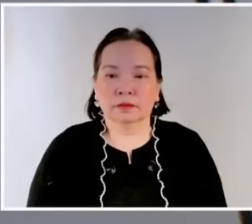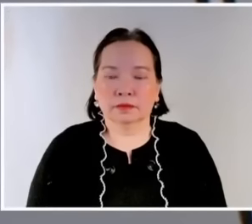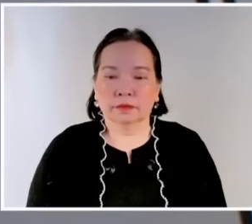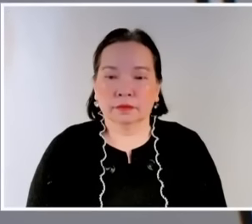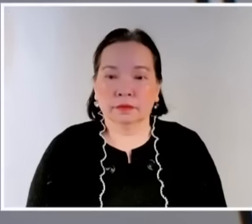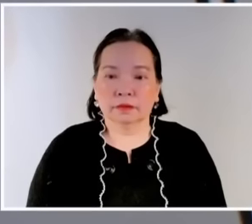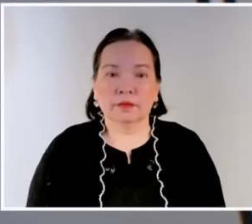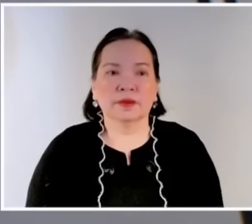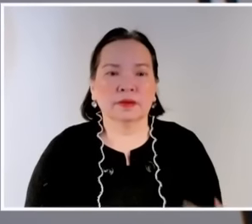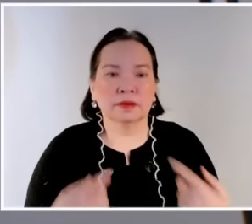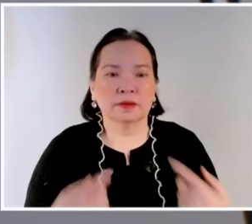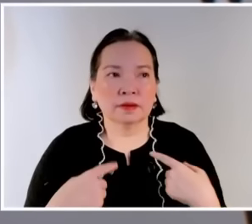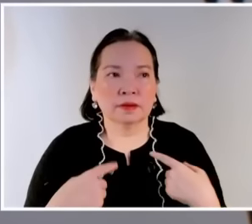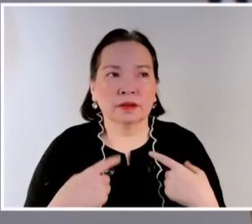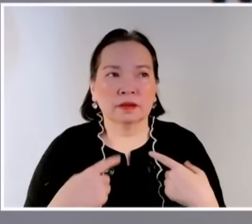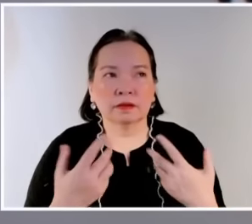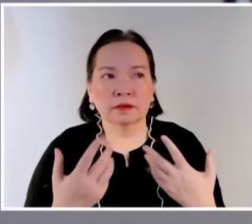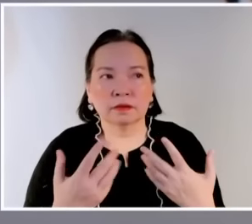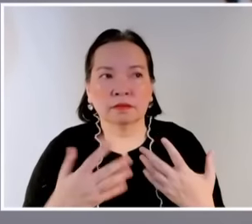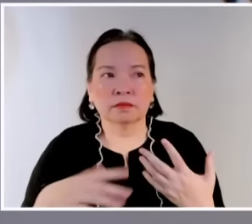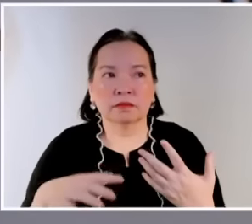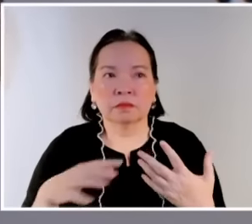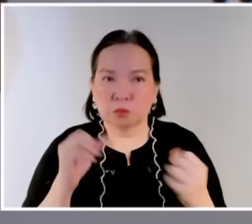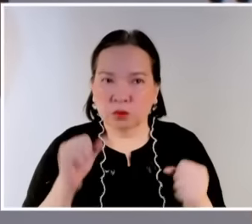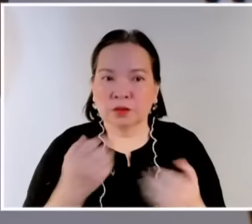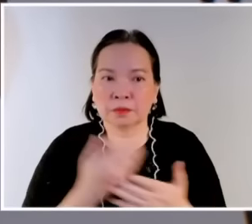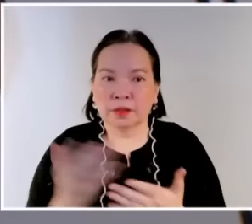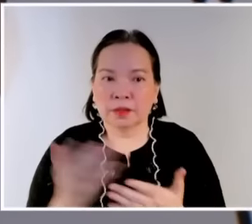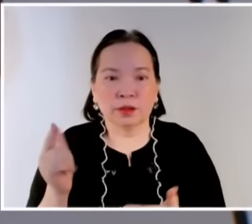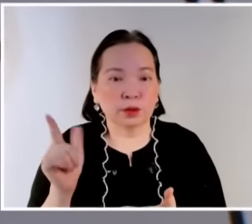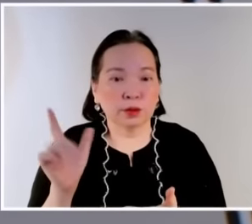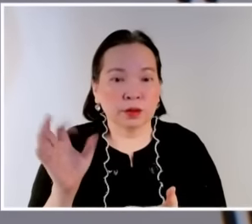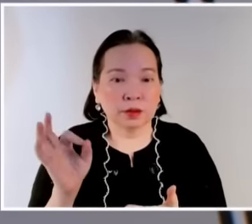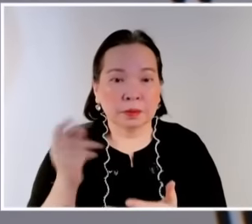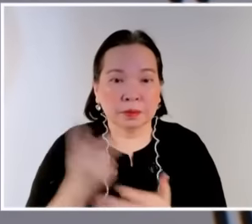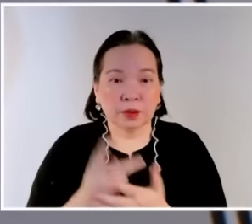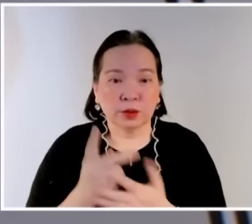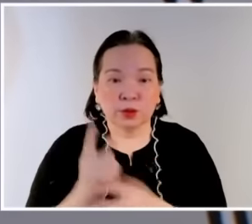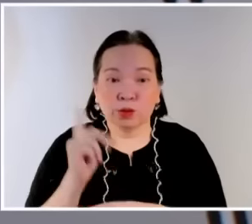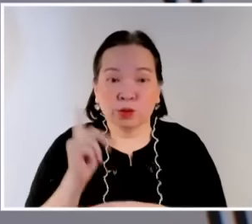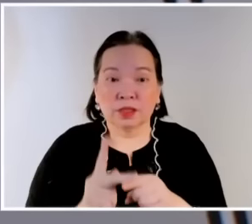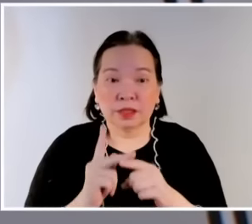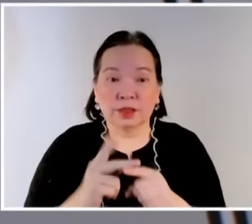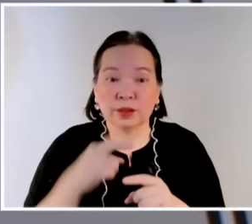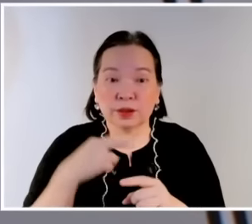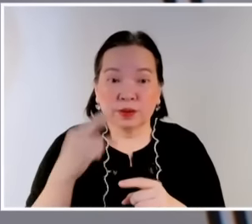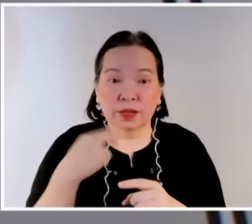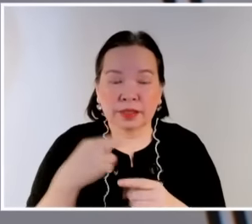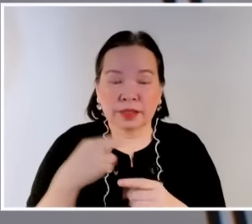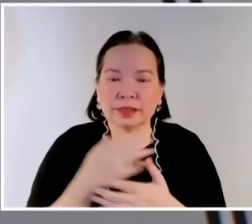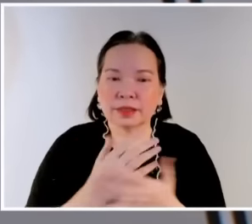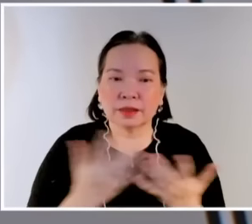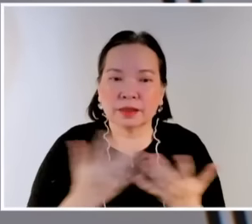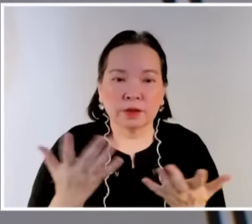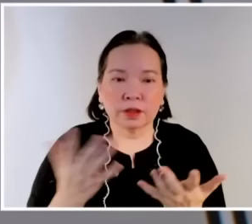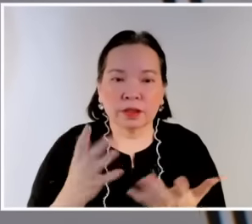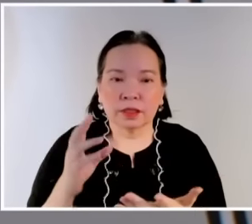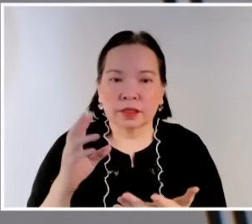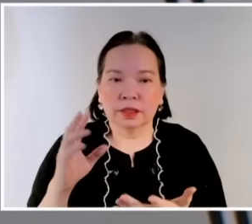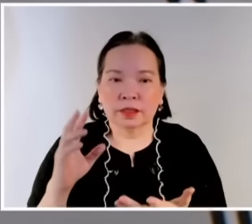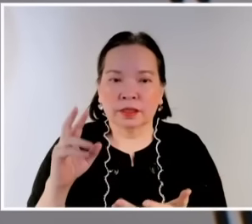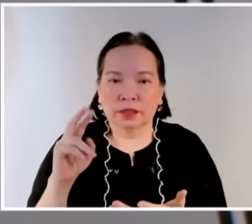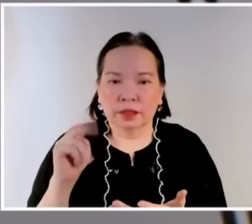May nabibili ng 29 pesos kada kilo ng bigas sa mga piling opisina ng National Irrigation Administration.